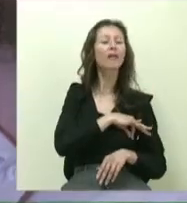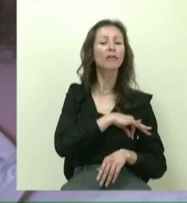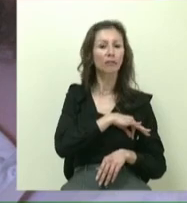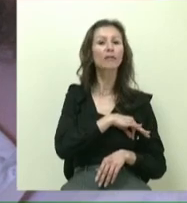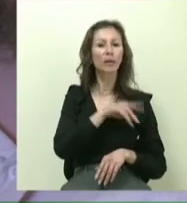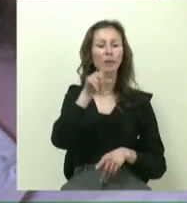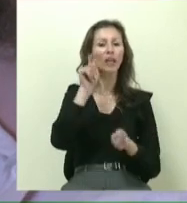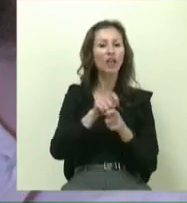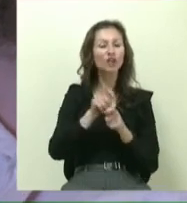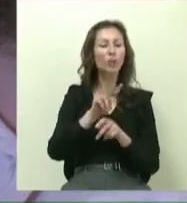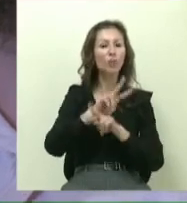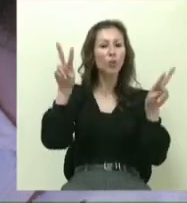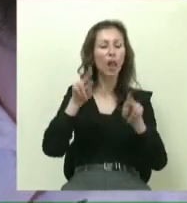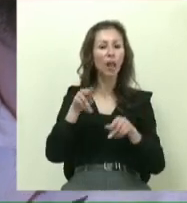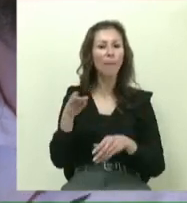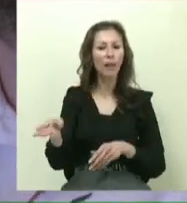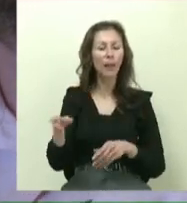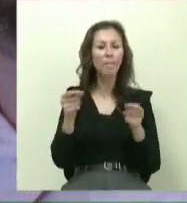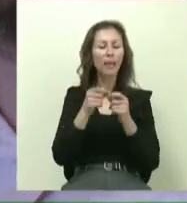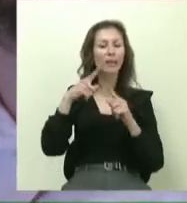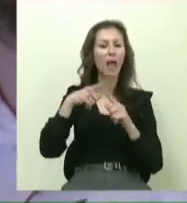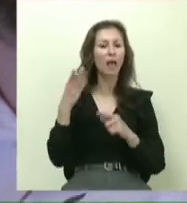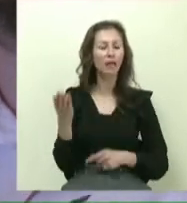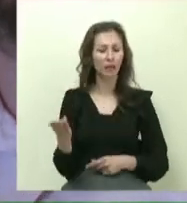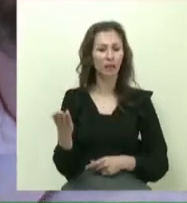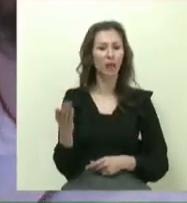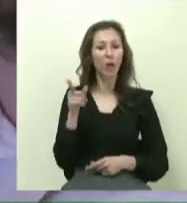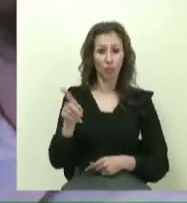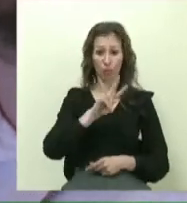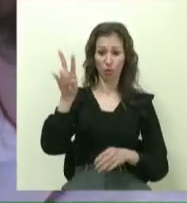dayanan bir iş modeli bu Big Tekin İş modeli